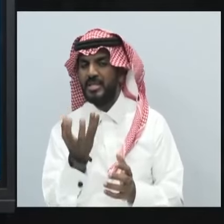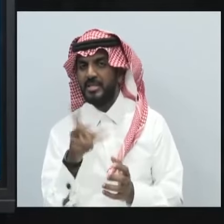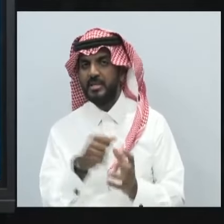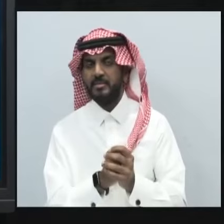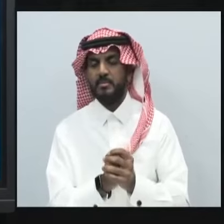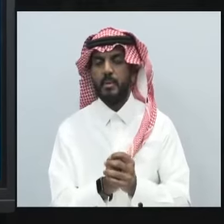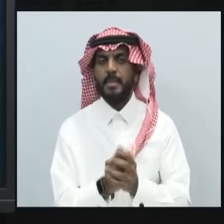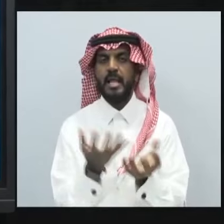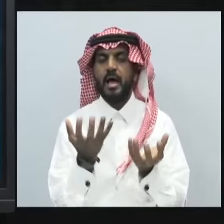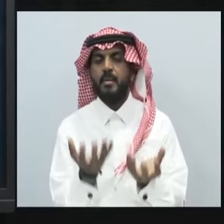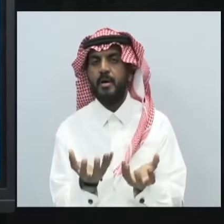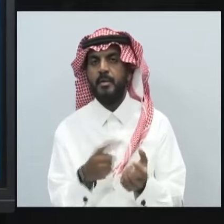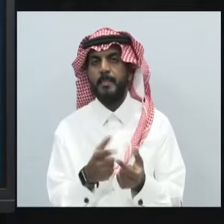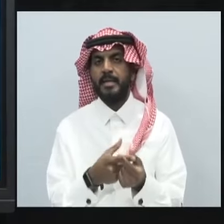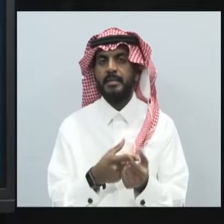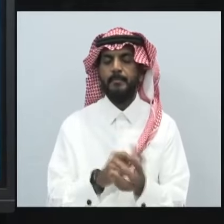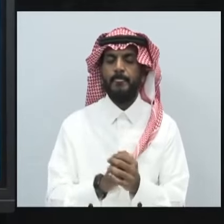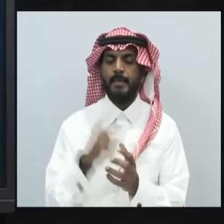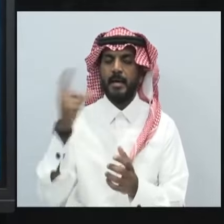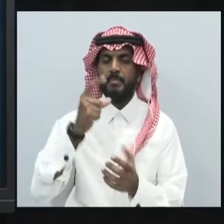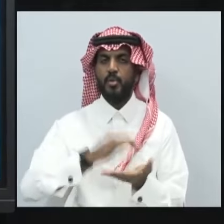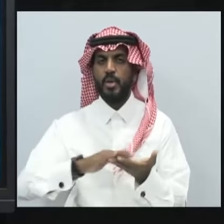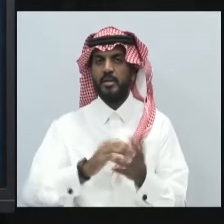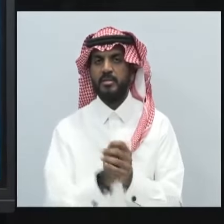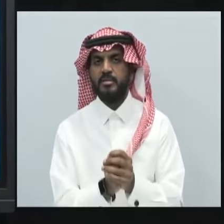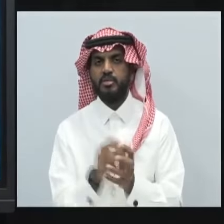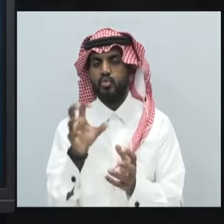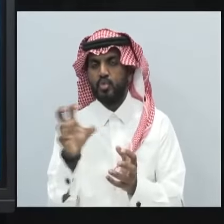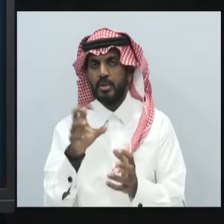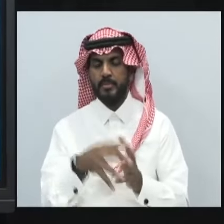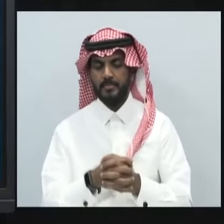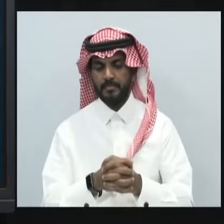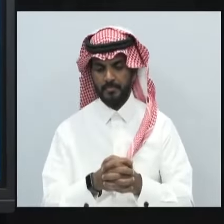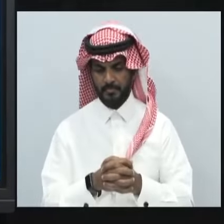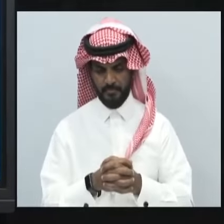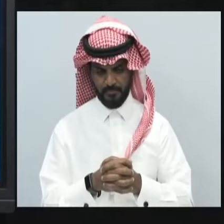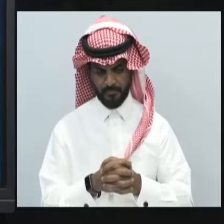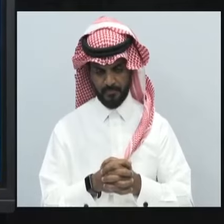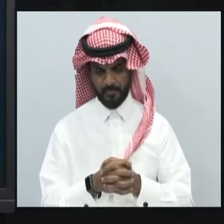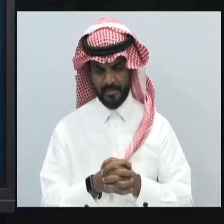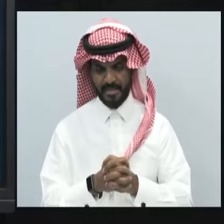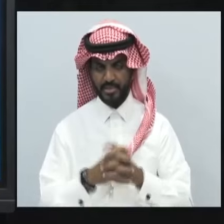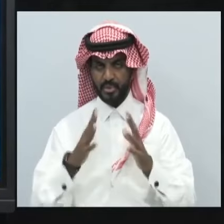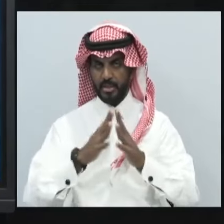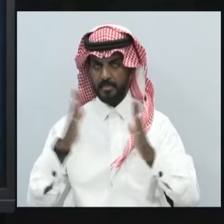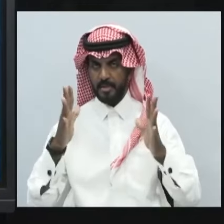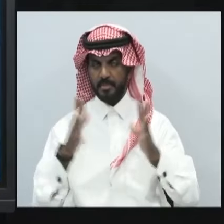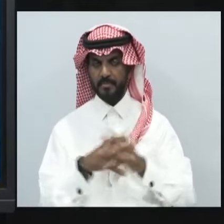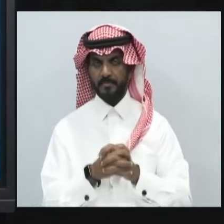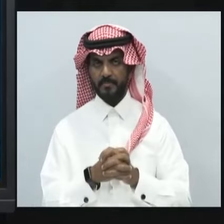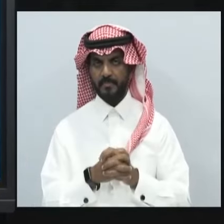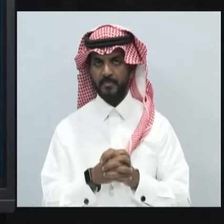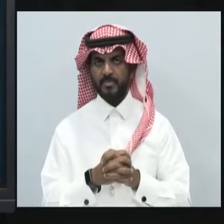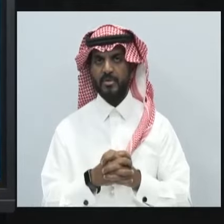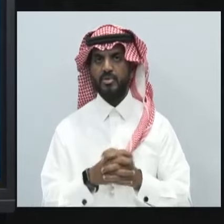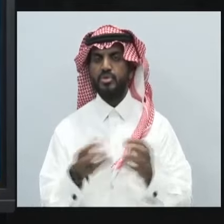ما بين القمر والارض بزياده كتلهما اذا بما انهما باحجامه كبيره فبالتالي تزداد